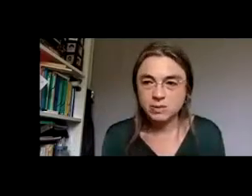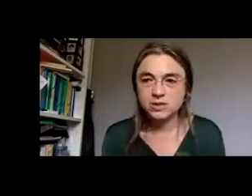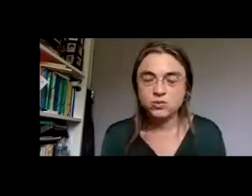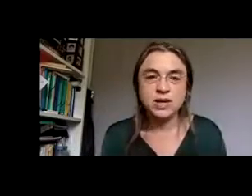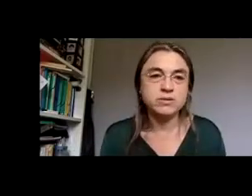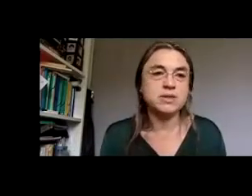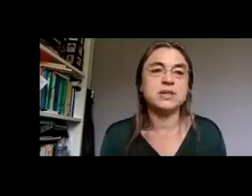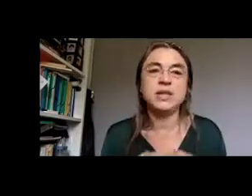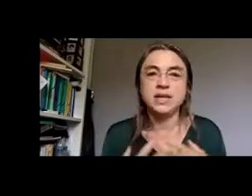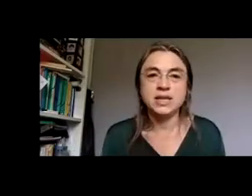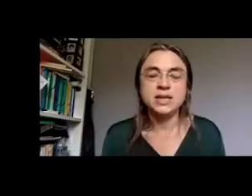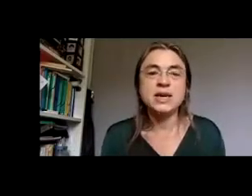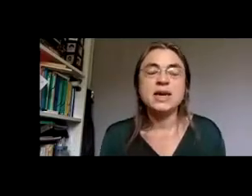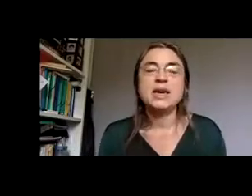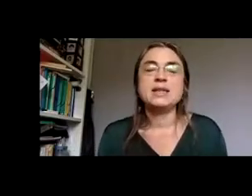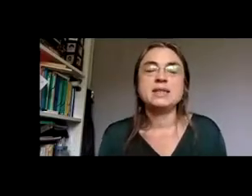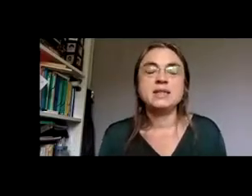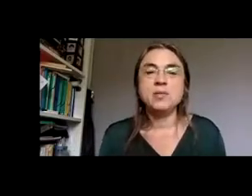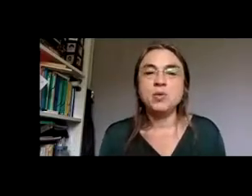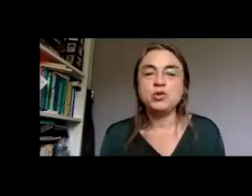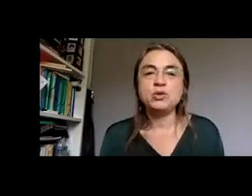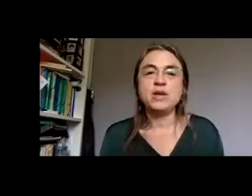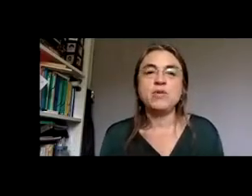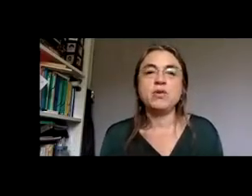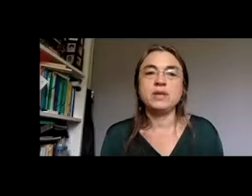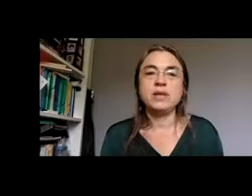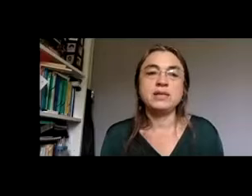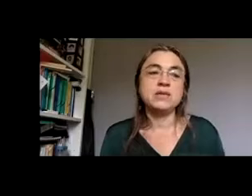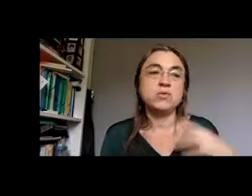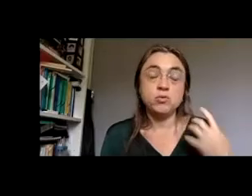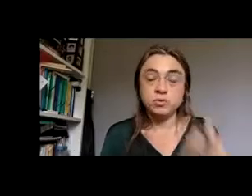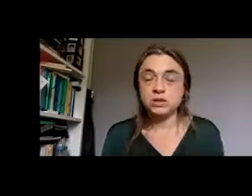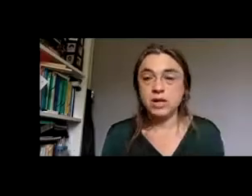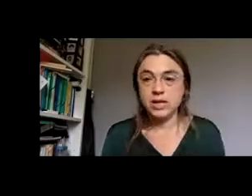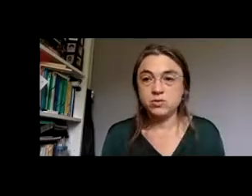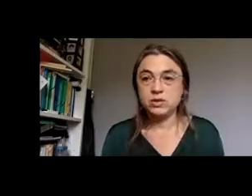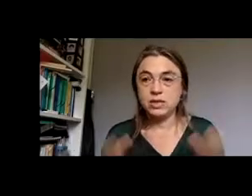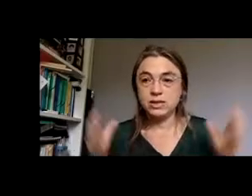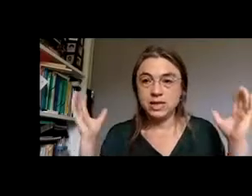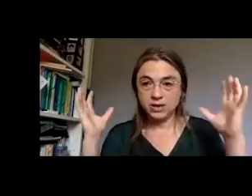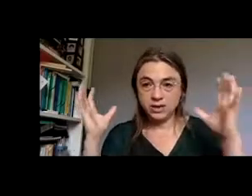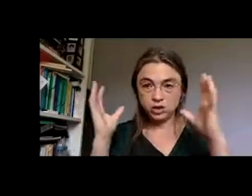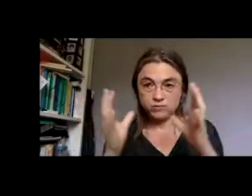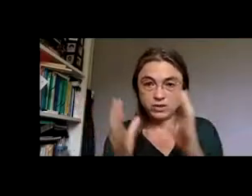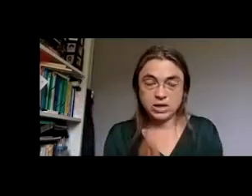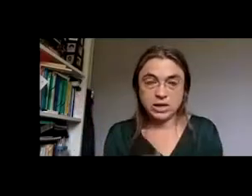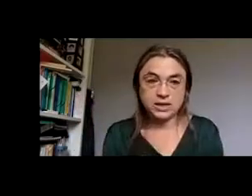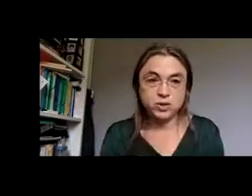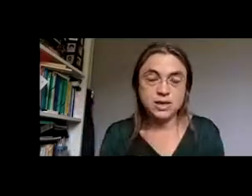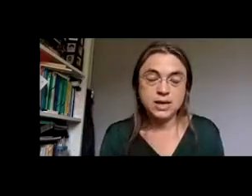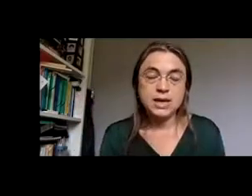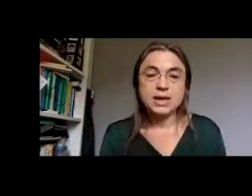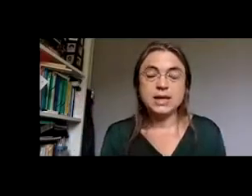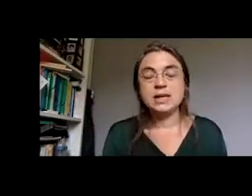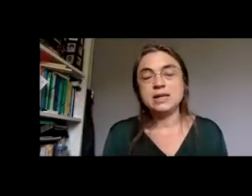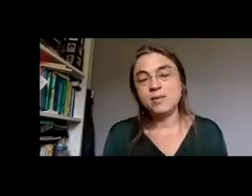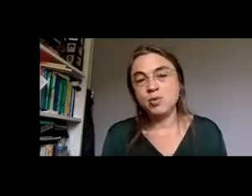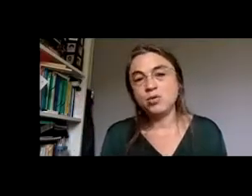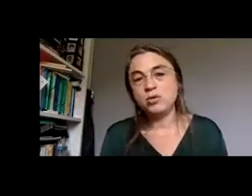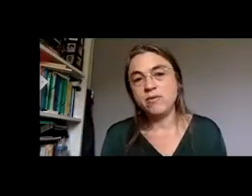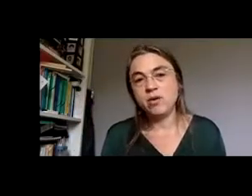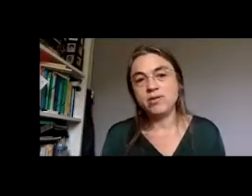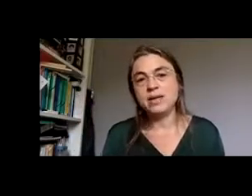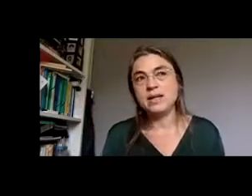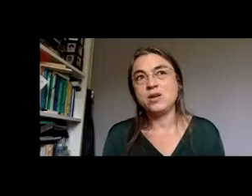les expressions, la langue des signes, l'écrit. Et ce qui est important d'avoir en tête, c'est qu'ils vont continuer à les utiliser avec des champs visuels réduits, et qu'il est